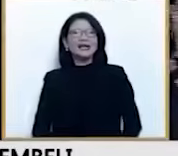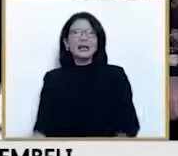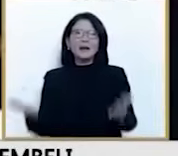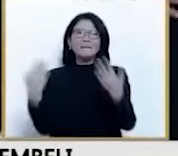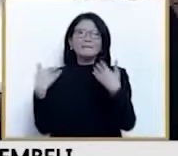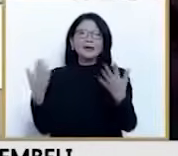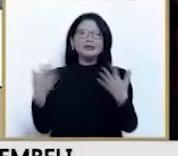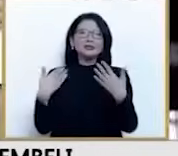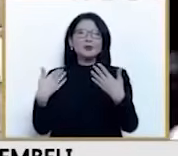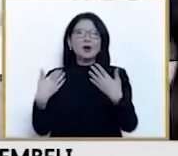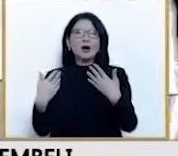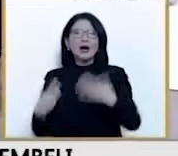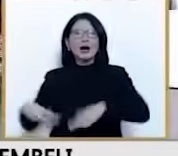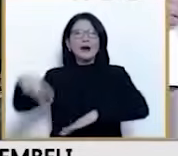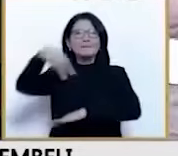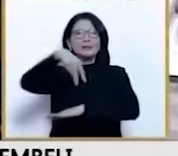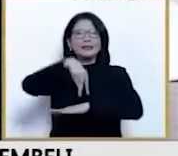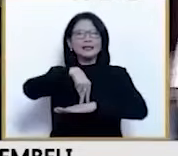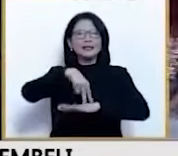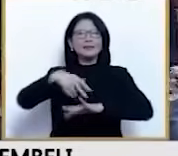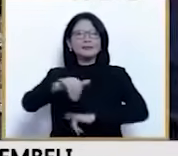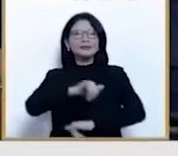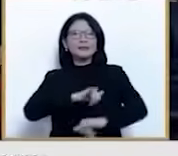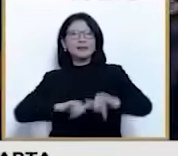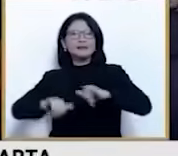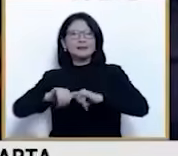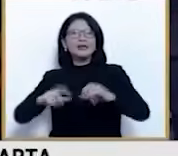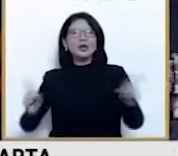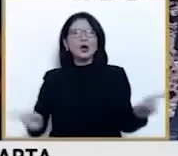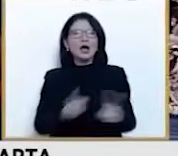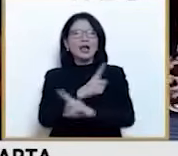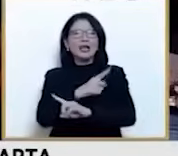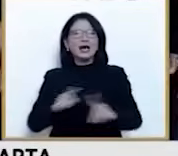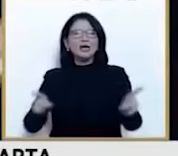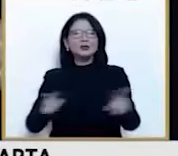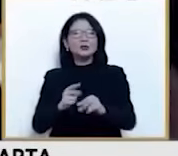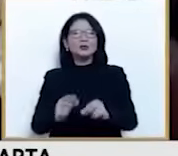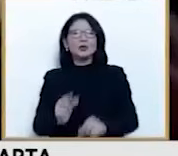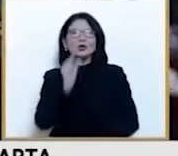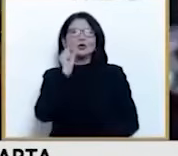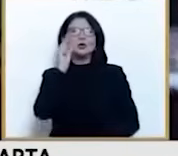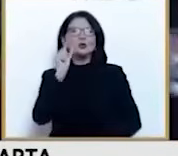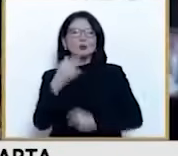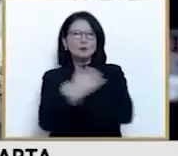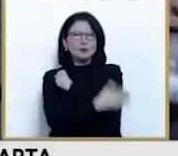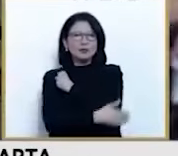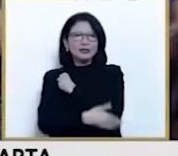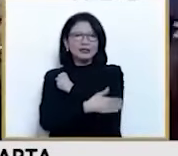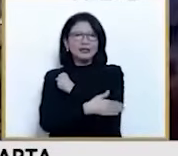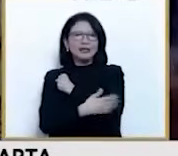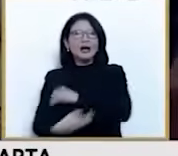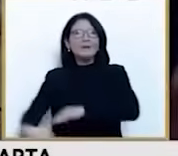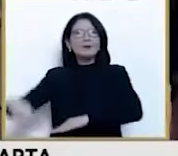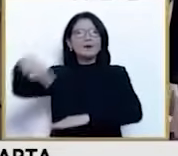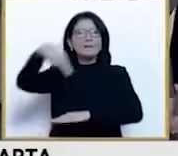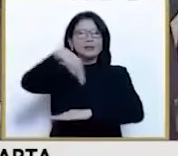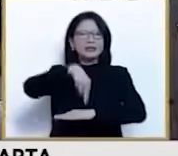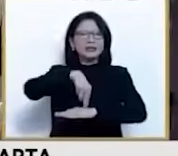seluruh hadirin berdiri bersama-sama untuk menyanyikan lagu Bagimu Negeri. Boleh berdiri bersama-sama, tenang